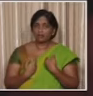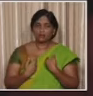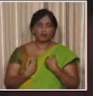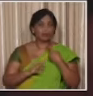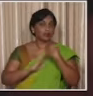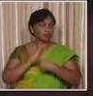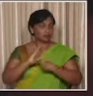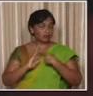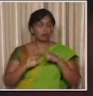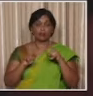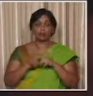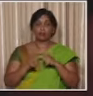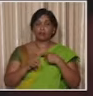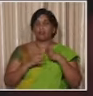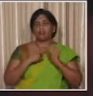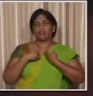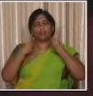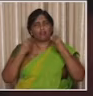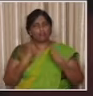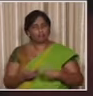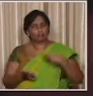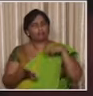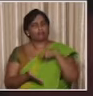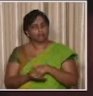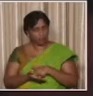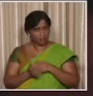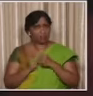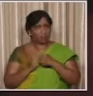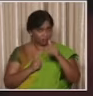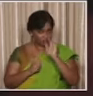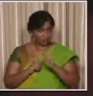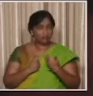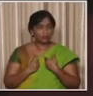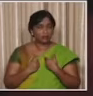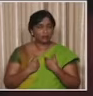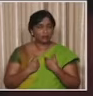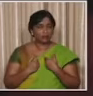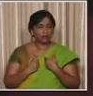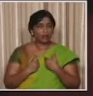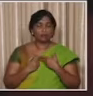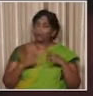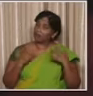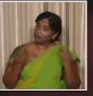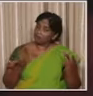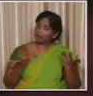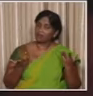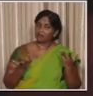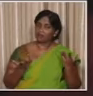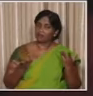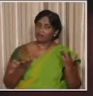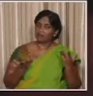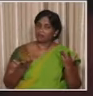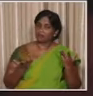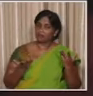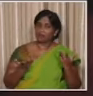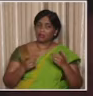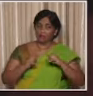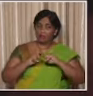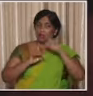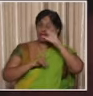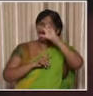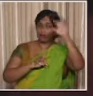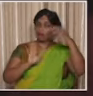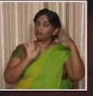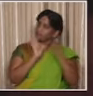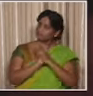ශ්‍රී ලාංකික හැටියට අපි දණින් වැටිච්ච ජාතියක් බවට පත් වෙනවද? එහෙම නැත්නම් අනිත් රටවල්